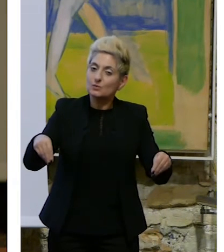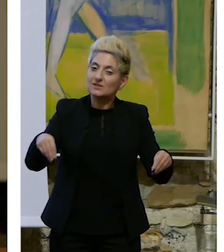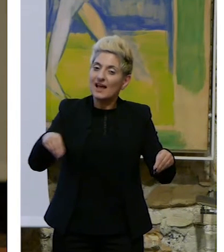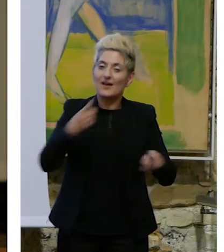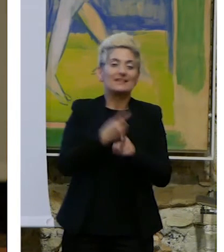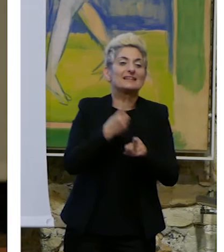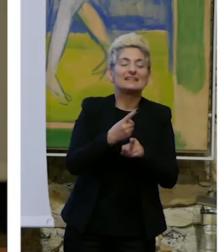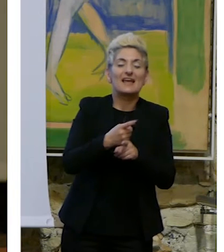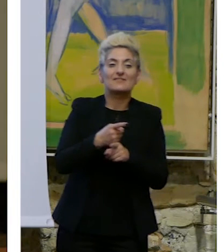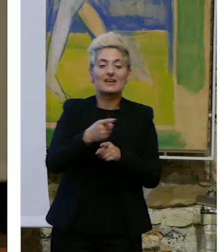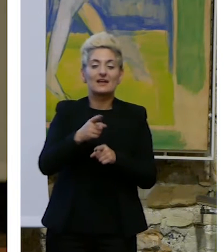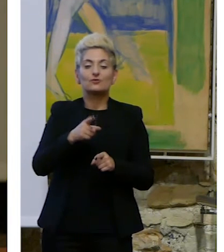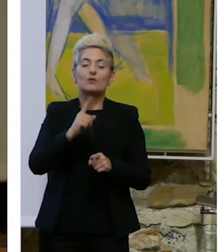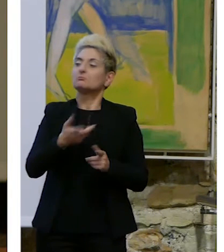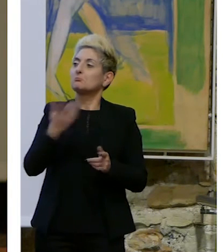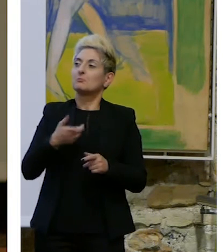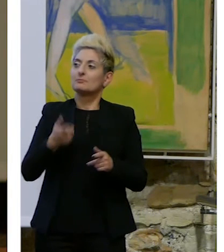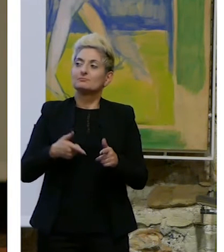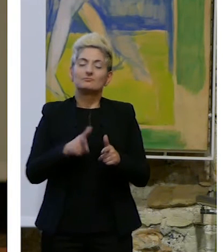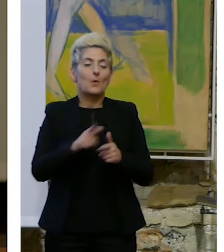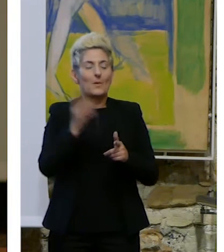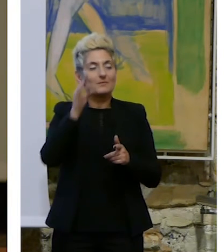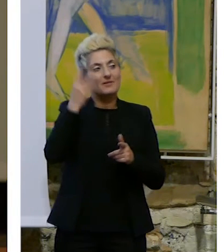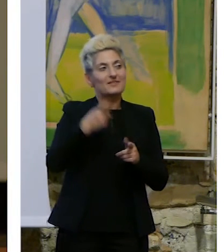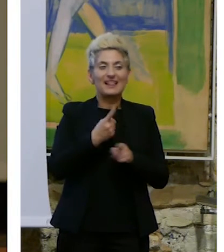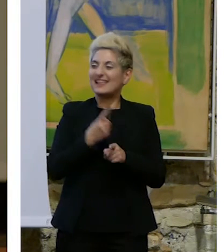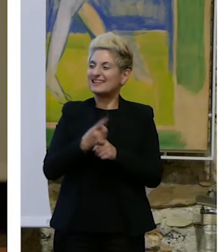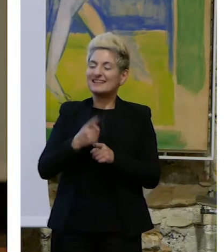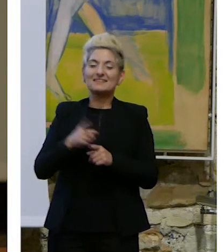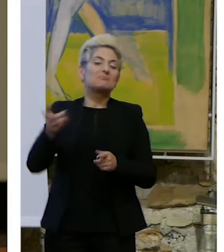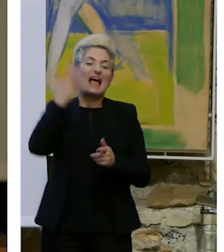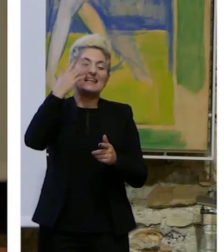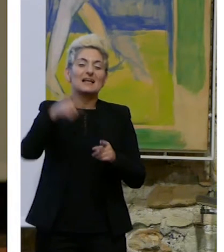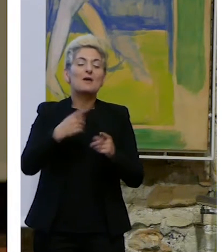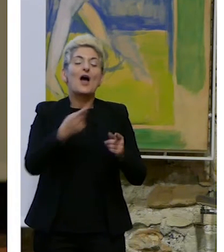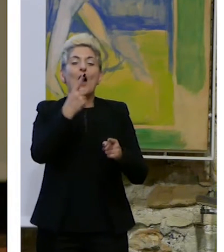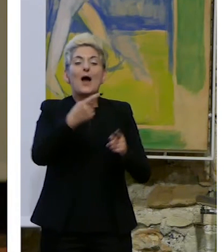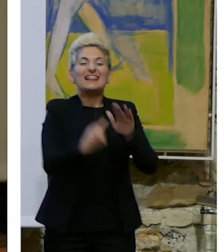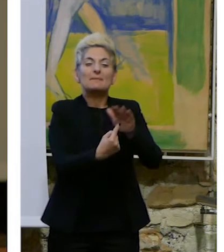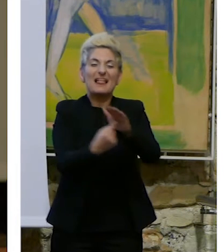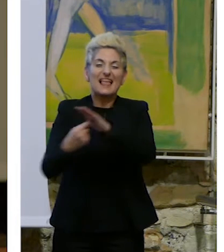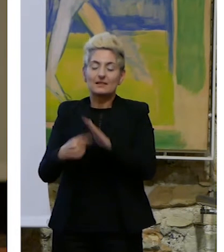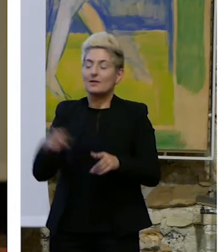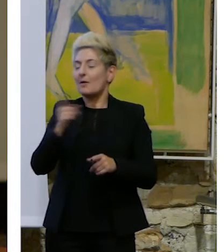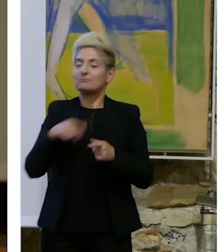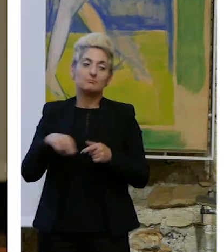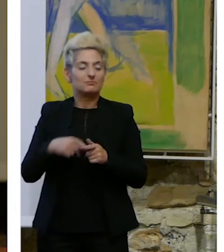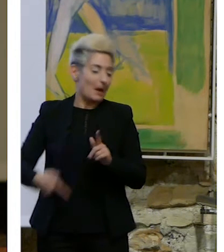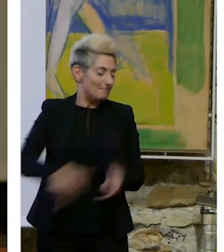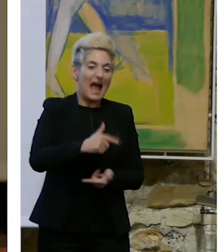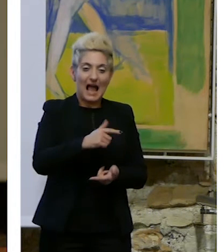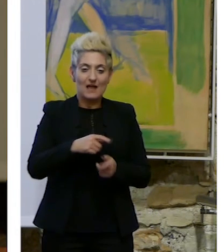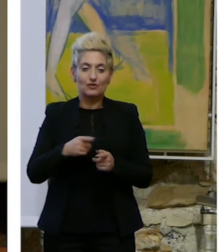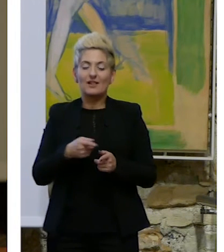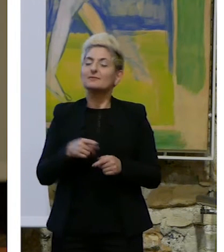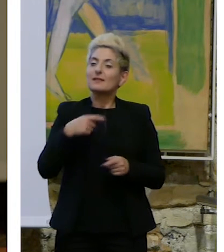tanto avessero il diritto di dare un calcio nelle chiappe, no? Dicendo davanti a sé, pum! Uno si ricorda quella roba lì, diventa un